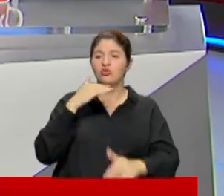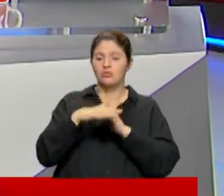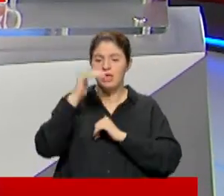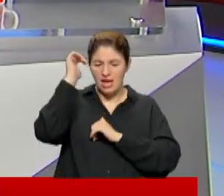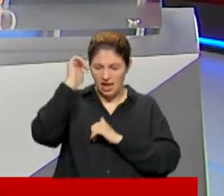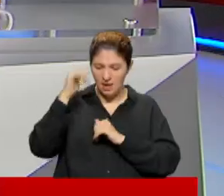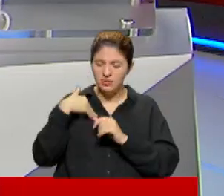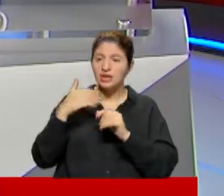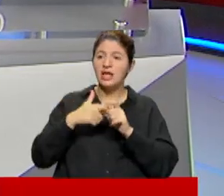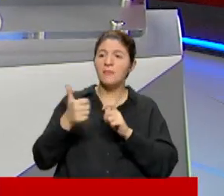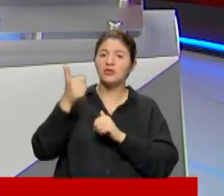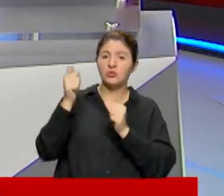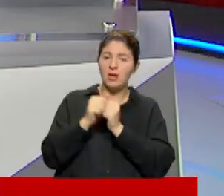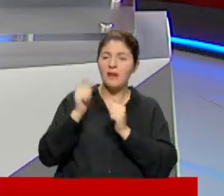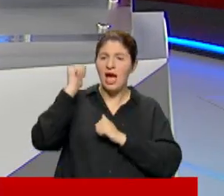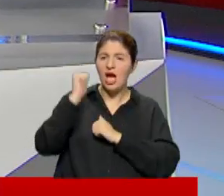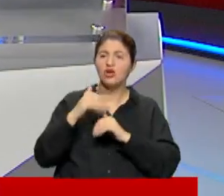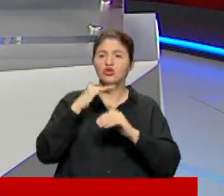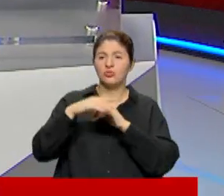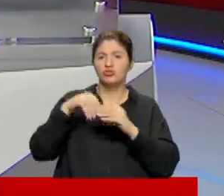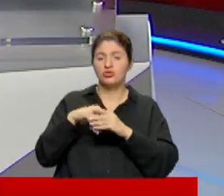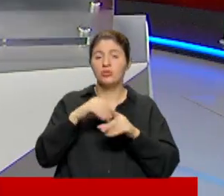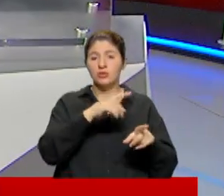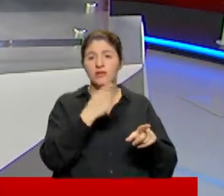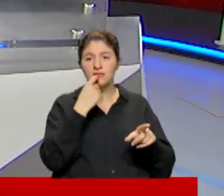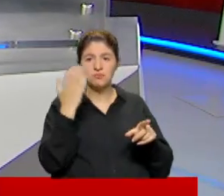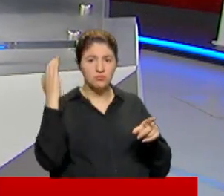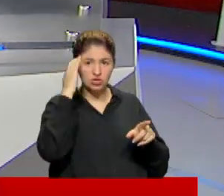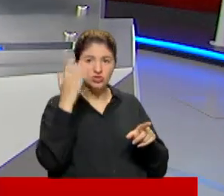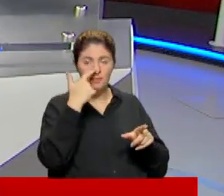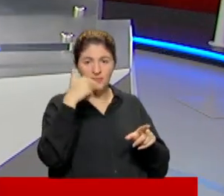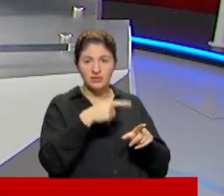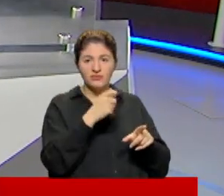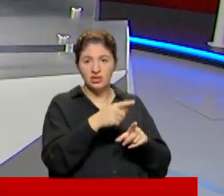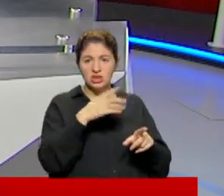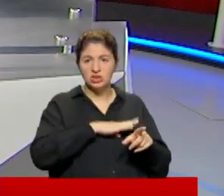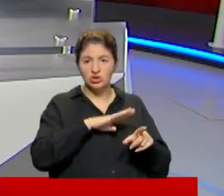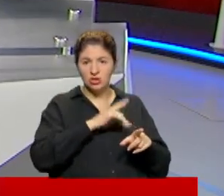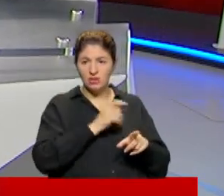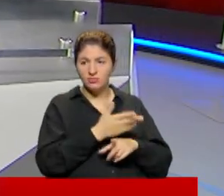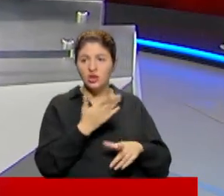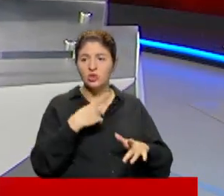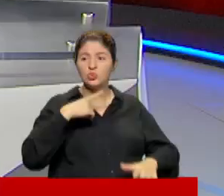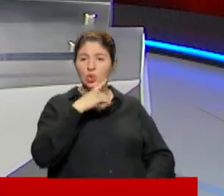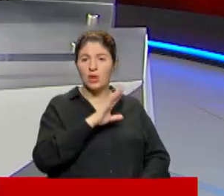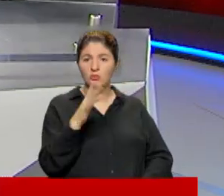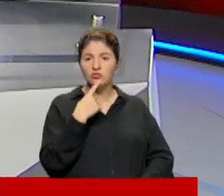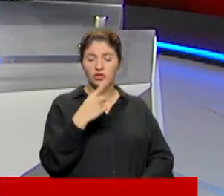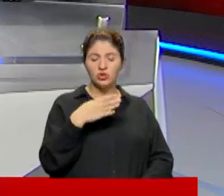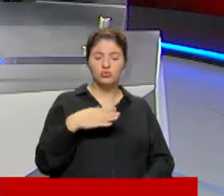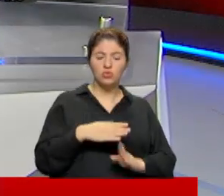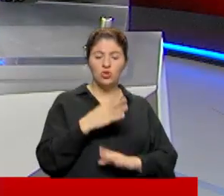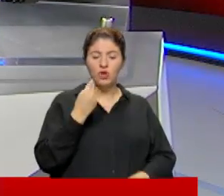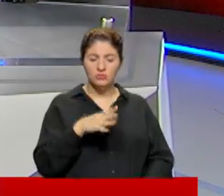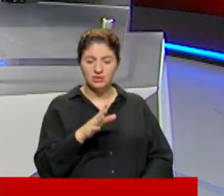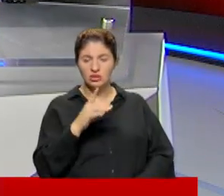Yalova'dan mız Gültekin bir kendisi yılın başında akarat fiyatlarından şikayet etti Hani zorlanıyoruz desek doğru